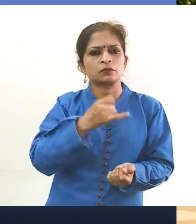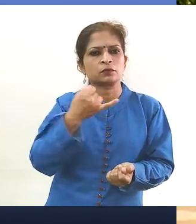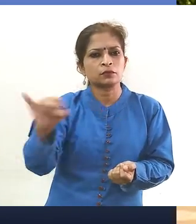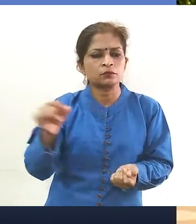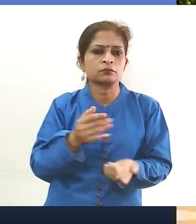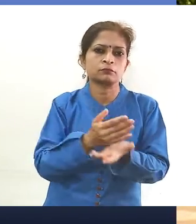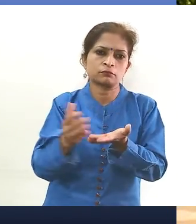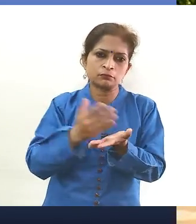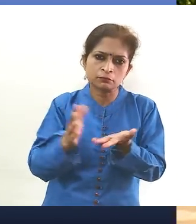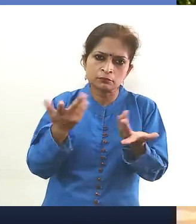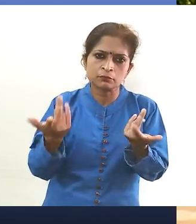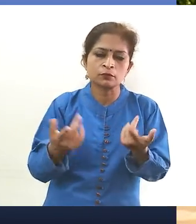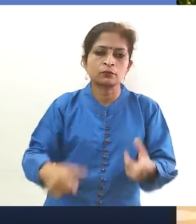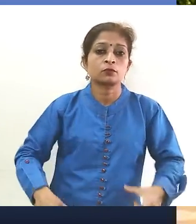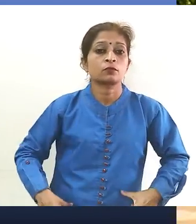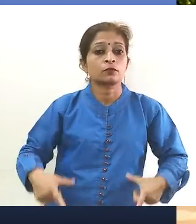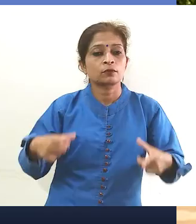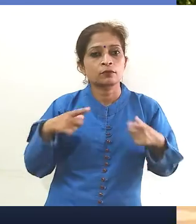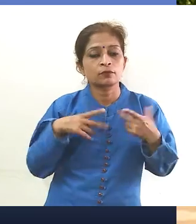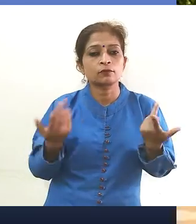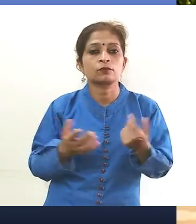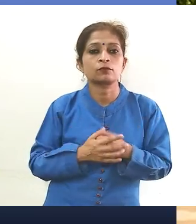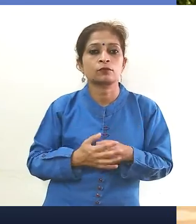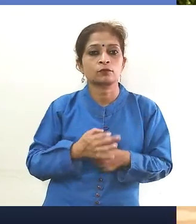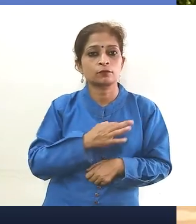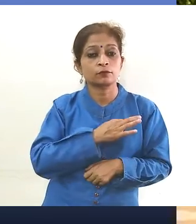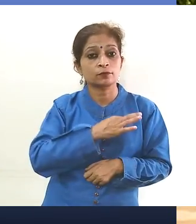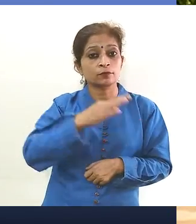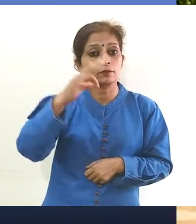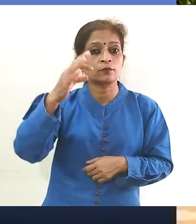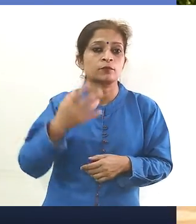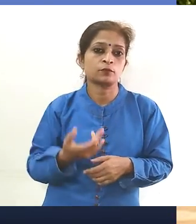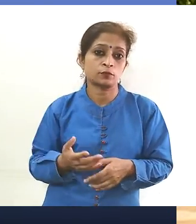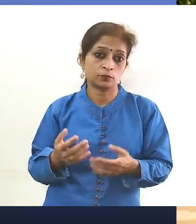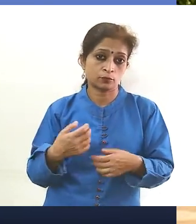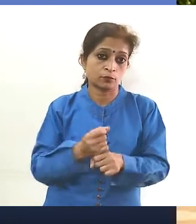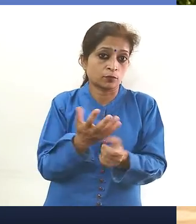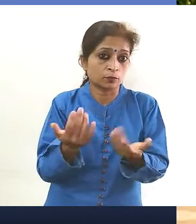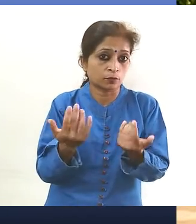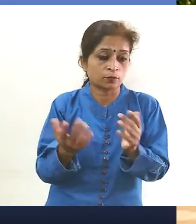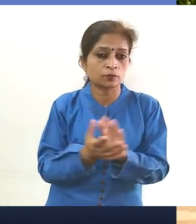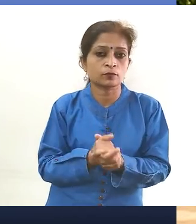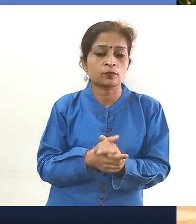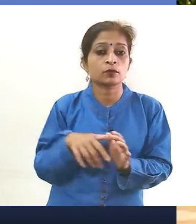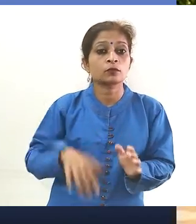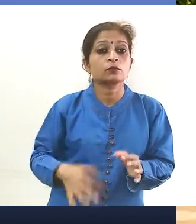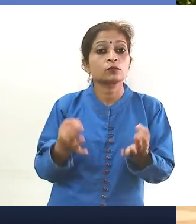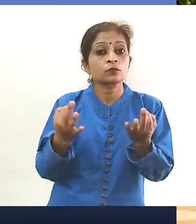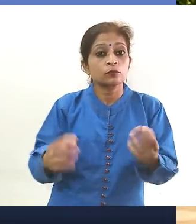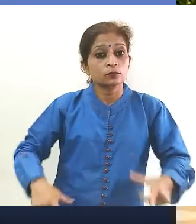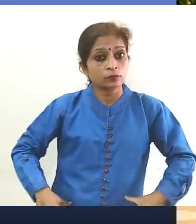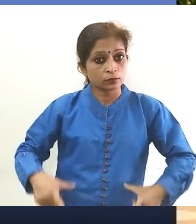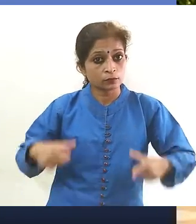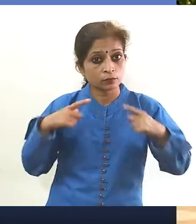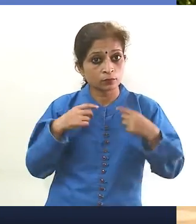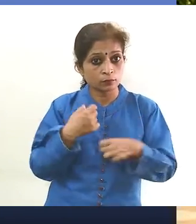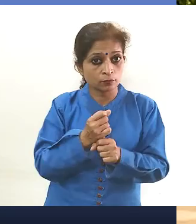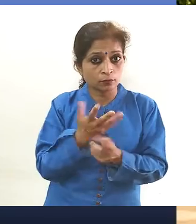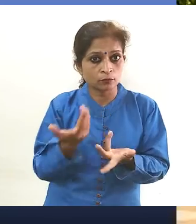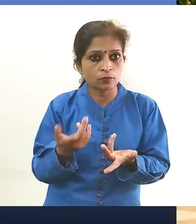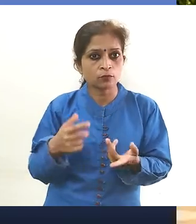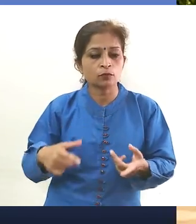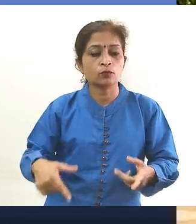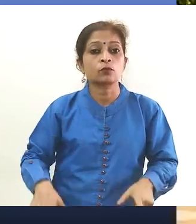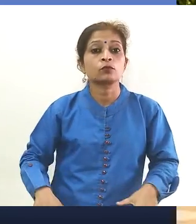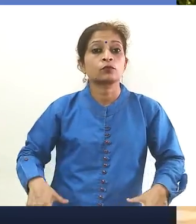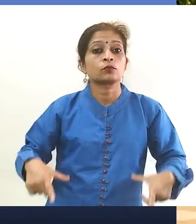ठीक हो जाएंगी, हम जीवन को दिव्य बना सकते हैं। इसलिए योग से जीवन का जहाँ एक और निर्माण होता है, वहीं योग से